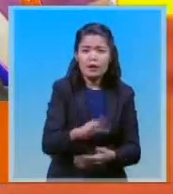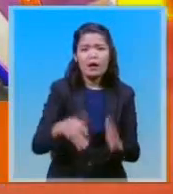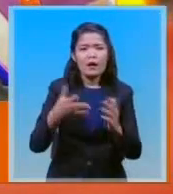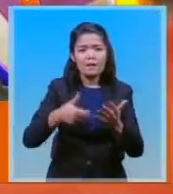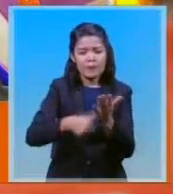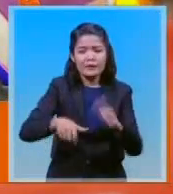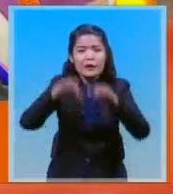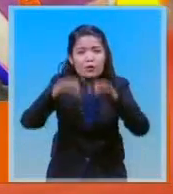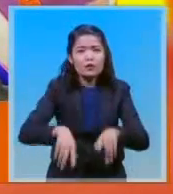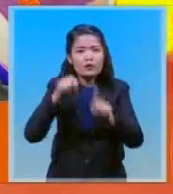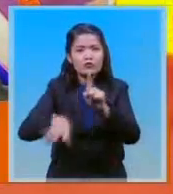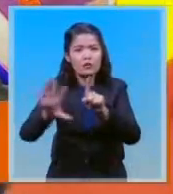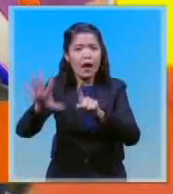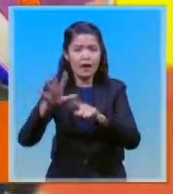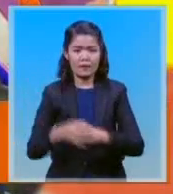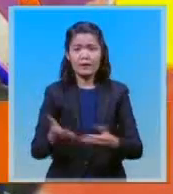เท่า